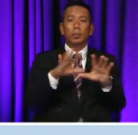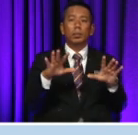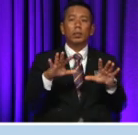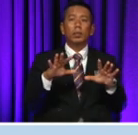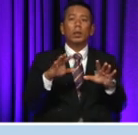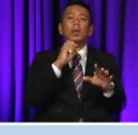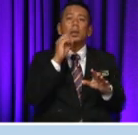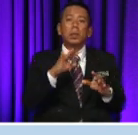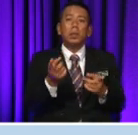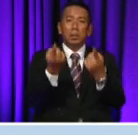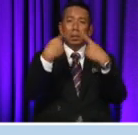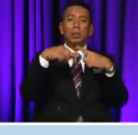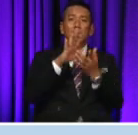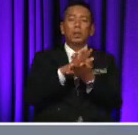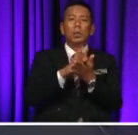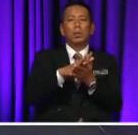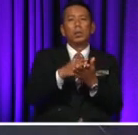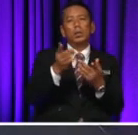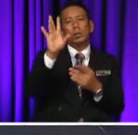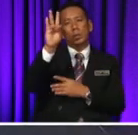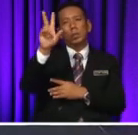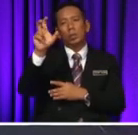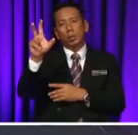datang sekolah pukul 07.30